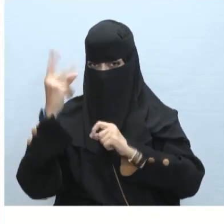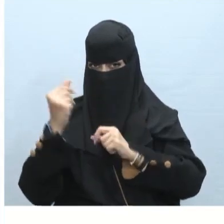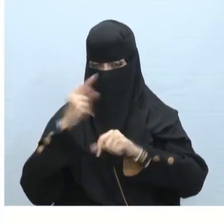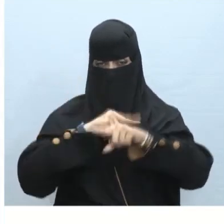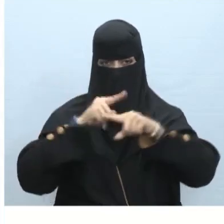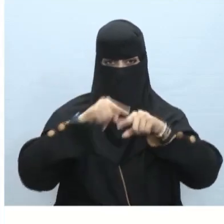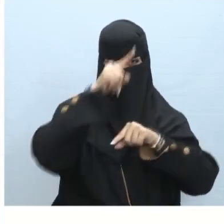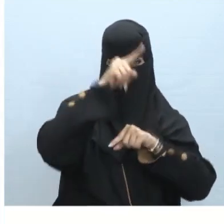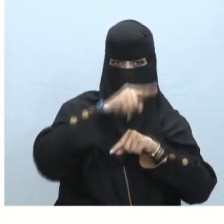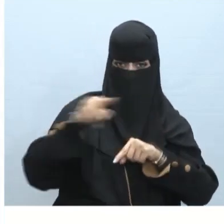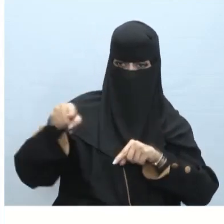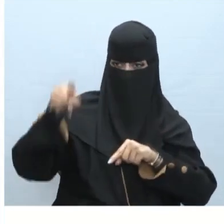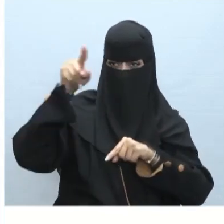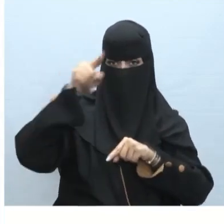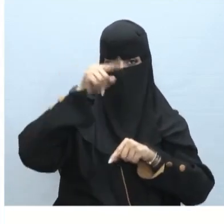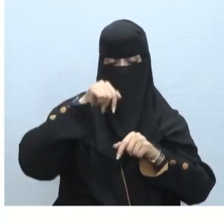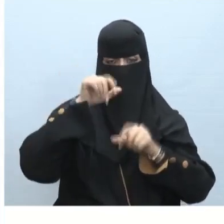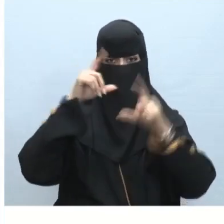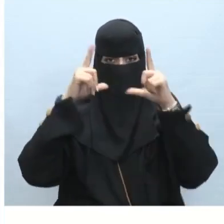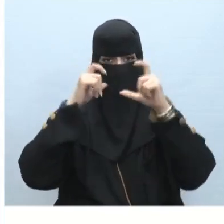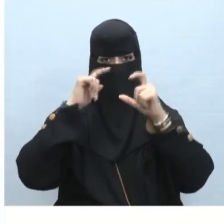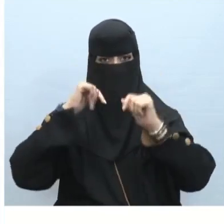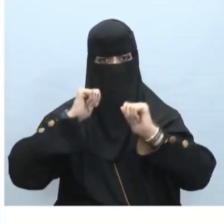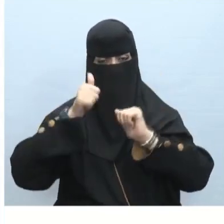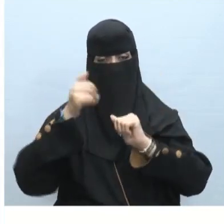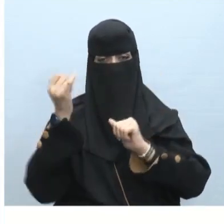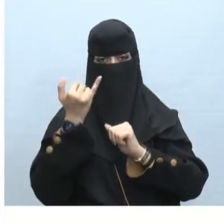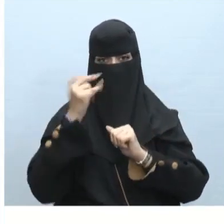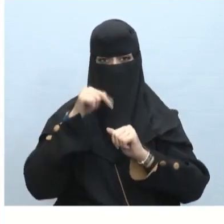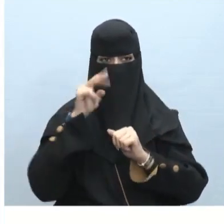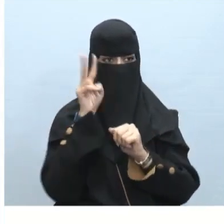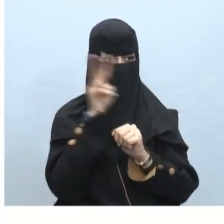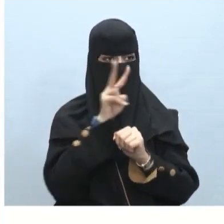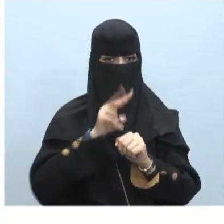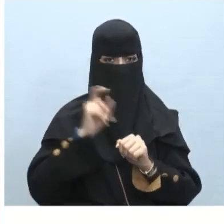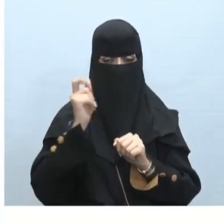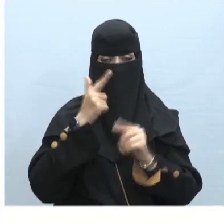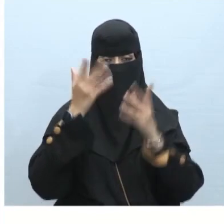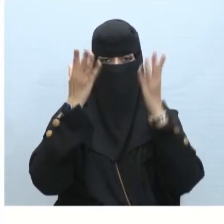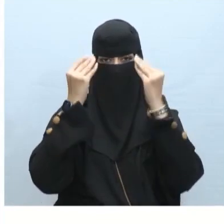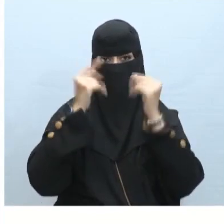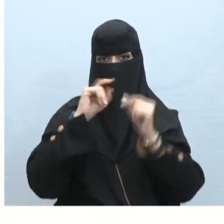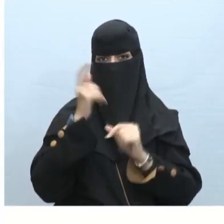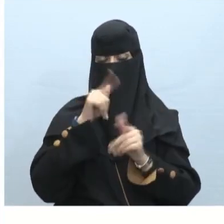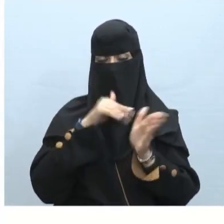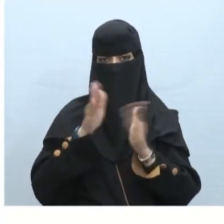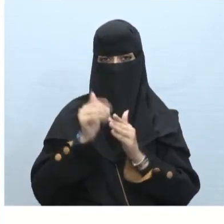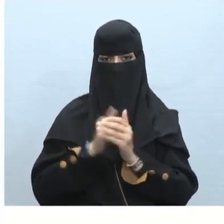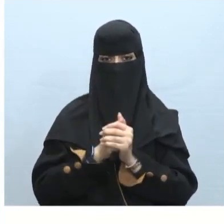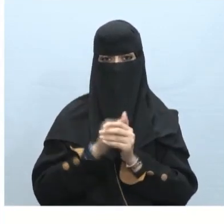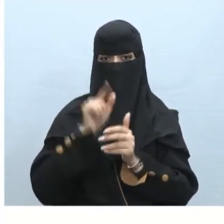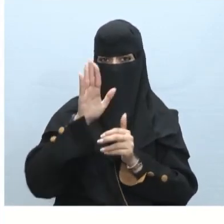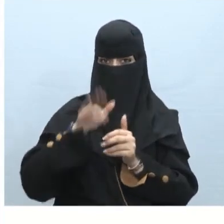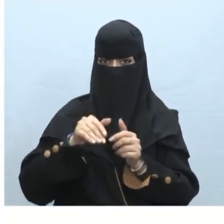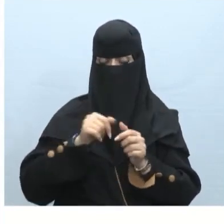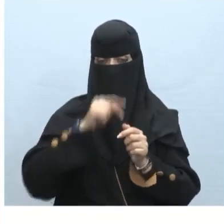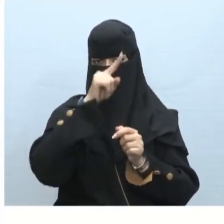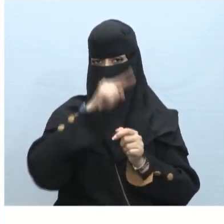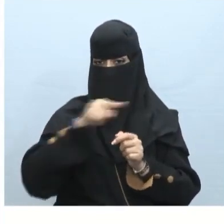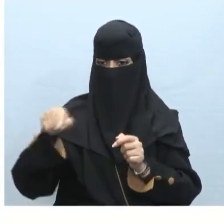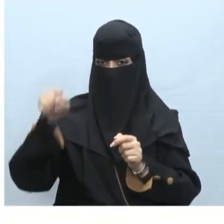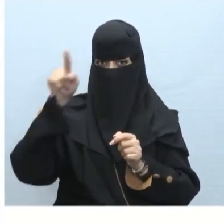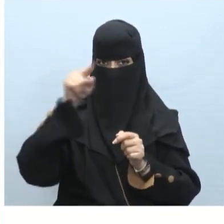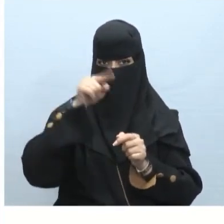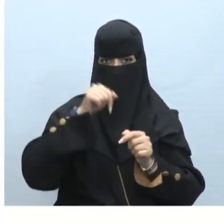الى مخطط بياني مصور مما يسهل عمليه قراءه البيانات اذا مخطط البياني هو